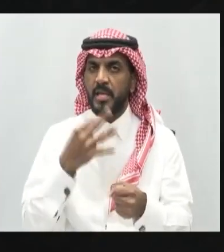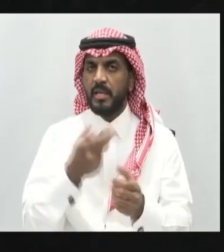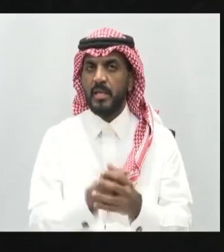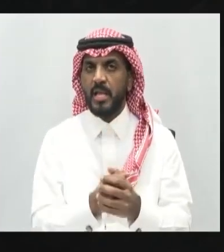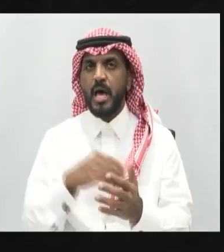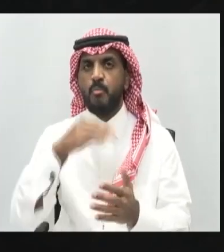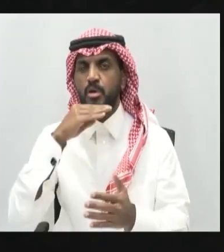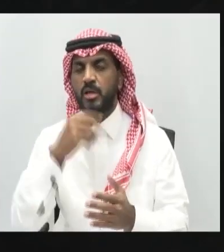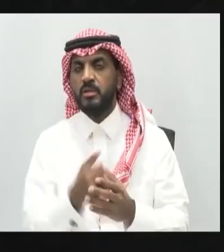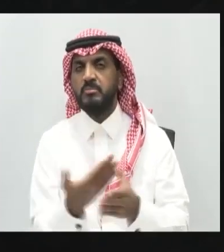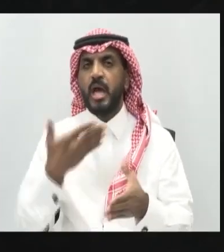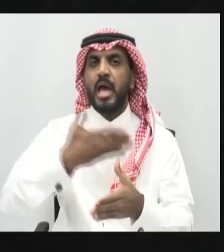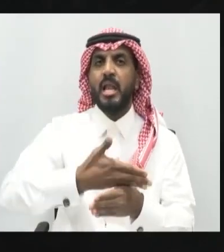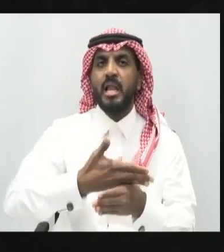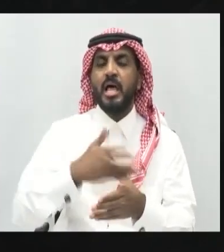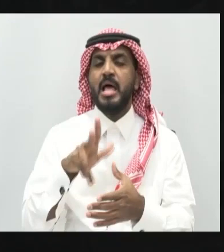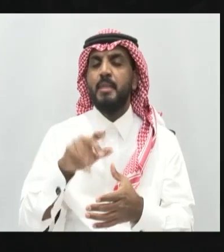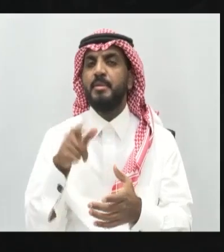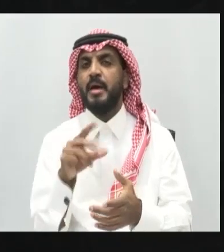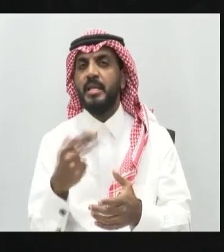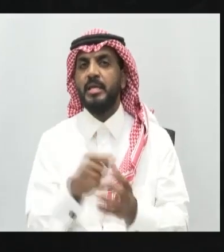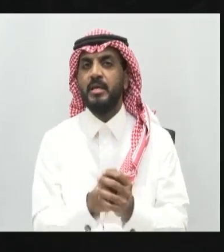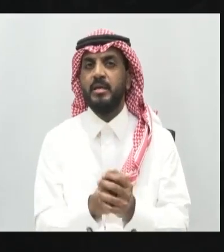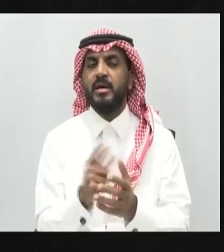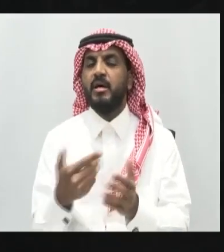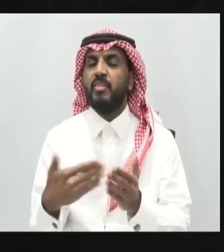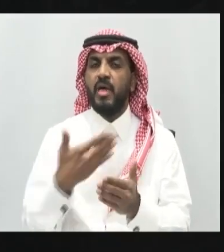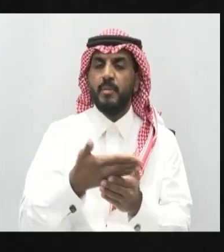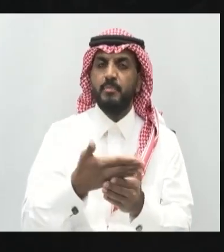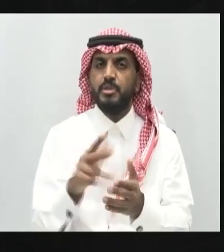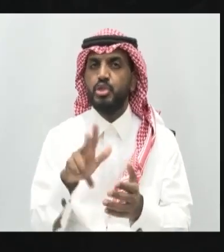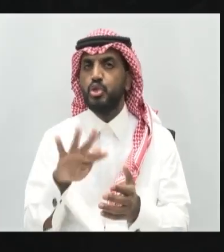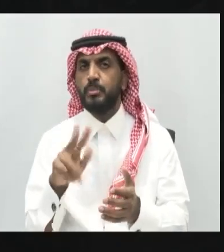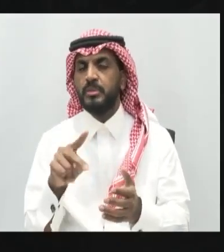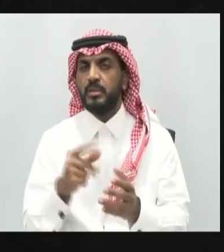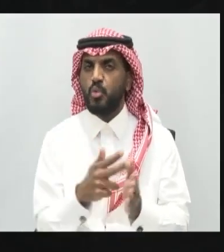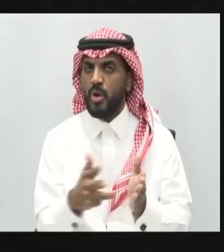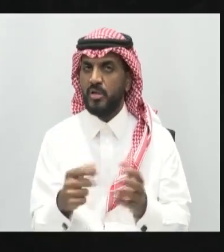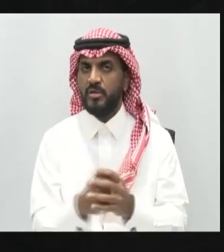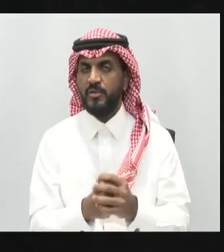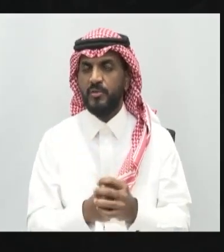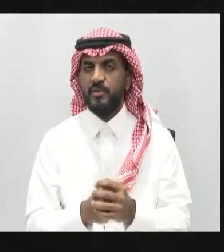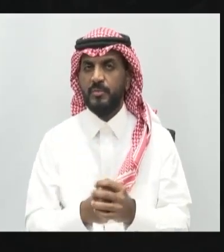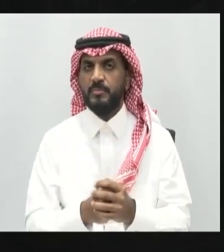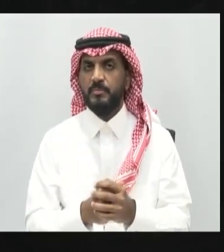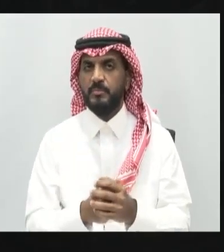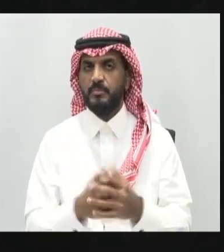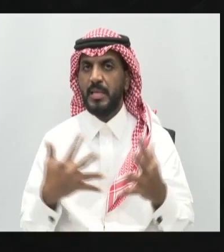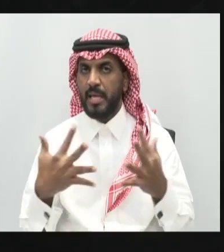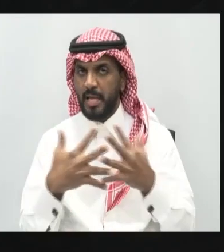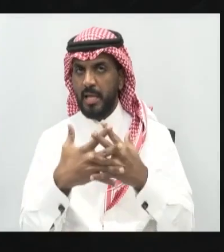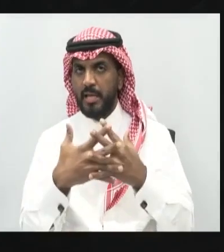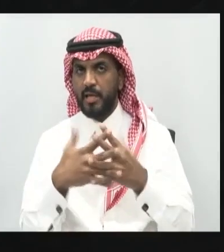يتكلمون دخلت المربعانيه راح الشبط كيف يعرفونه بعضهم يعرفه من خلال